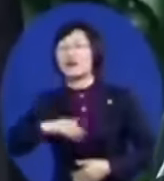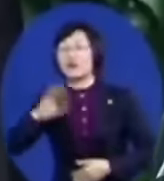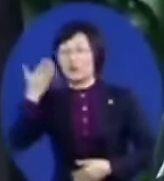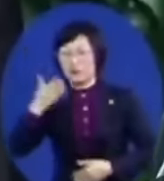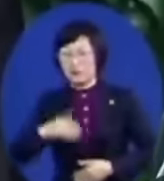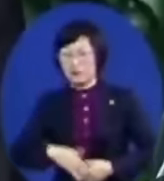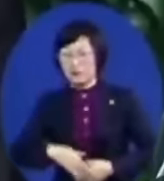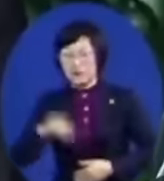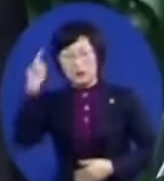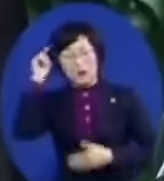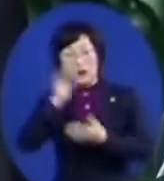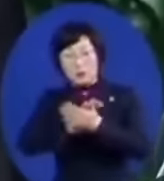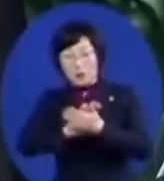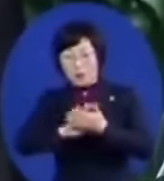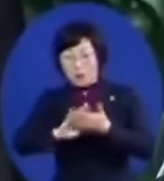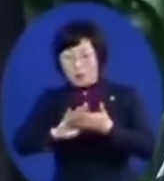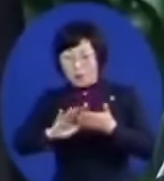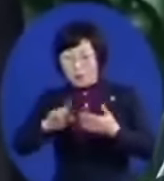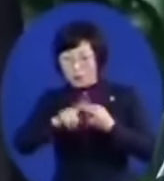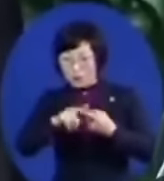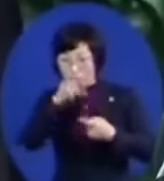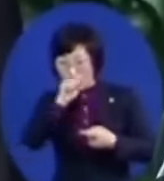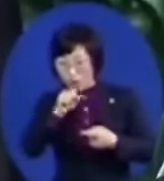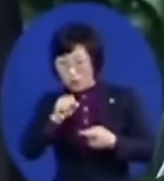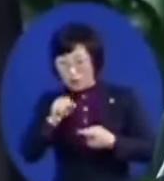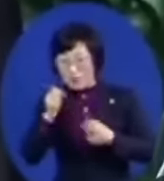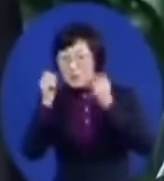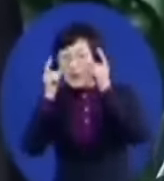평안이가 얼마나 좋으냐 환난을 당해 봐야 하는 것입니다.